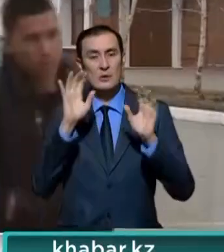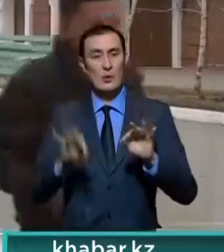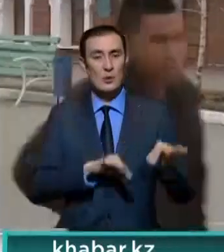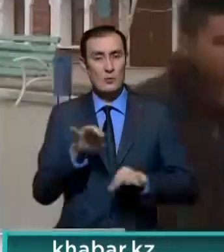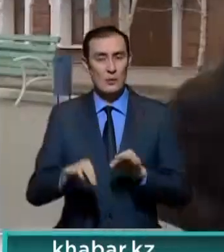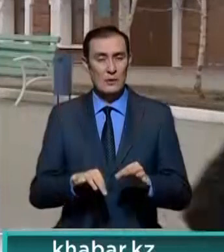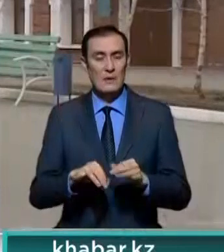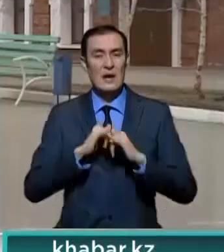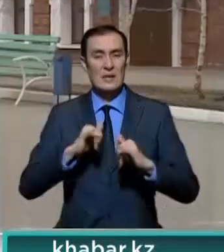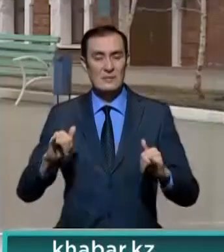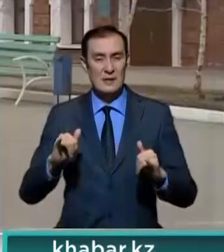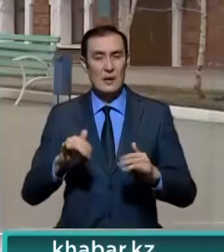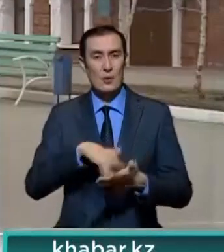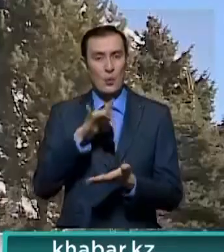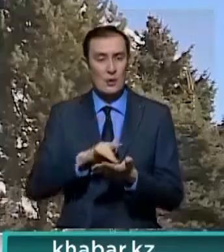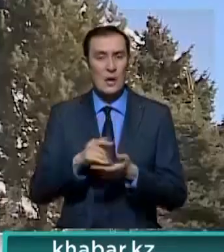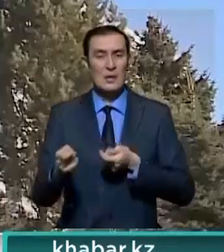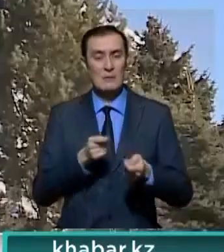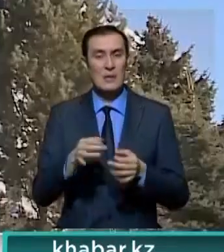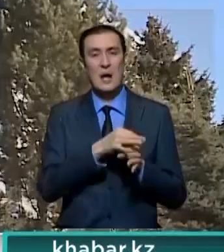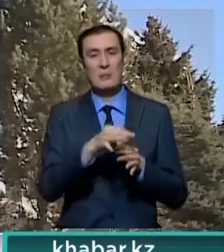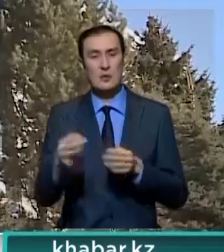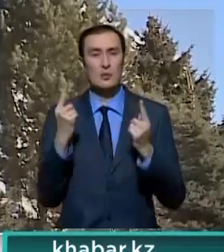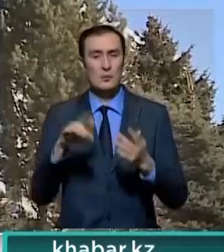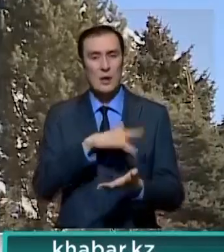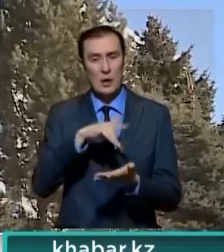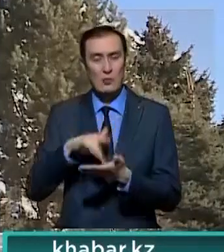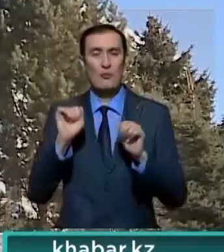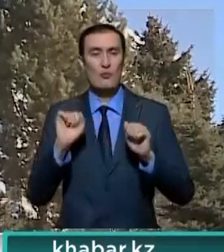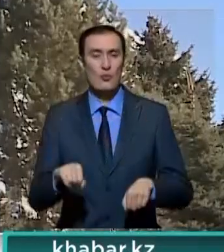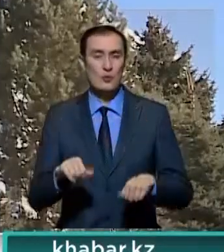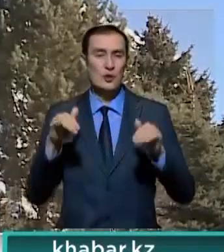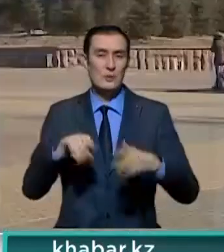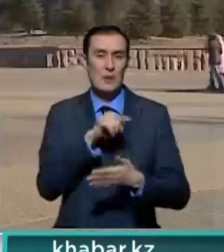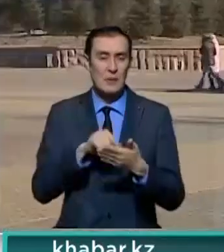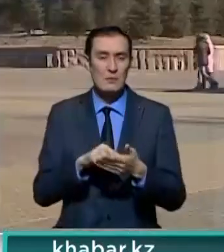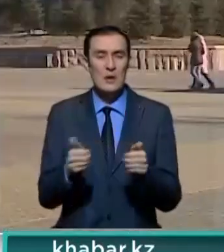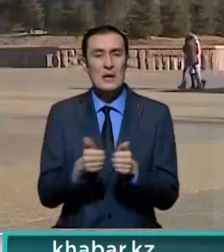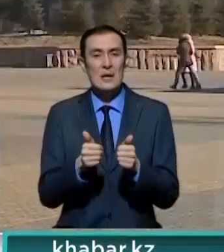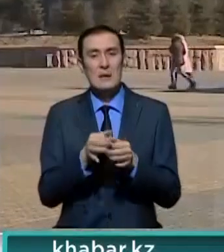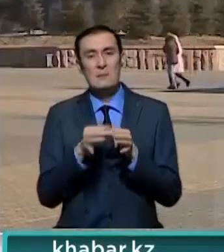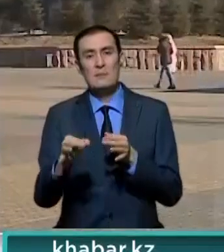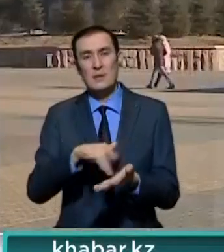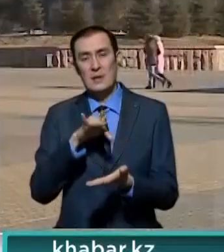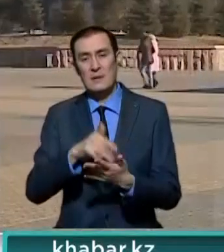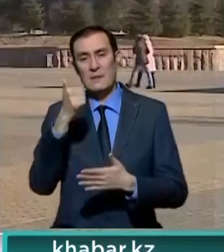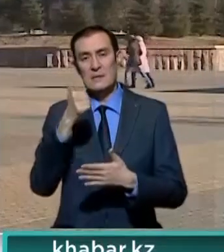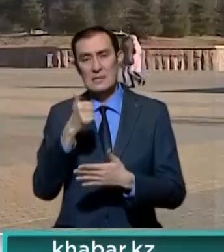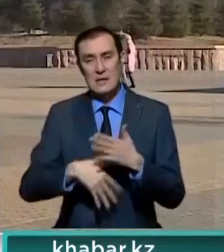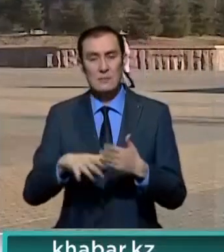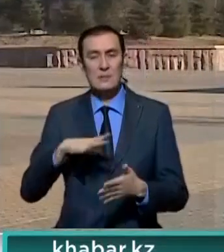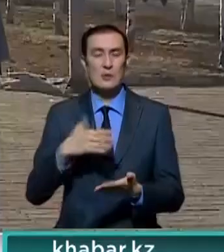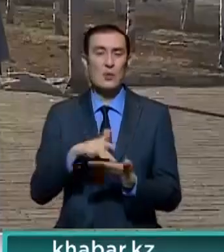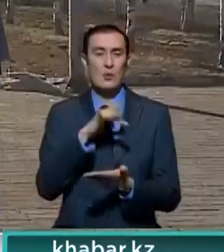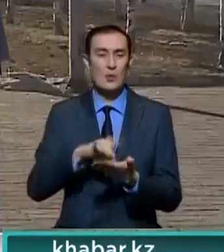развитии агломераций. Согласно ему, акиматы областей и крупных городов смогут решать проблемы пригородов. Центр агломерации может стать